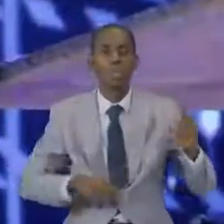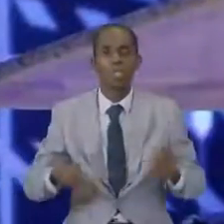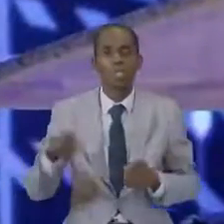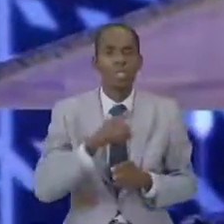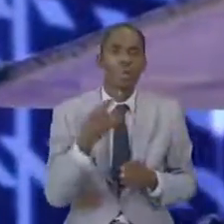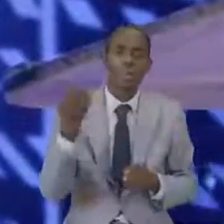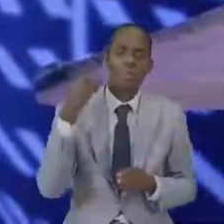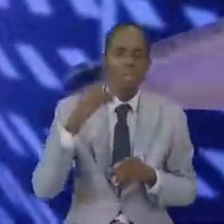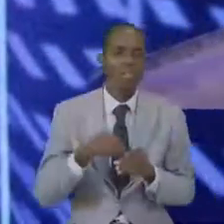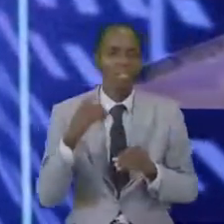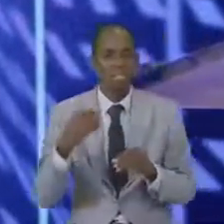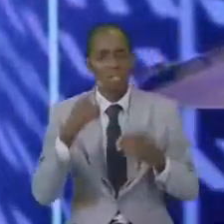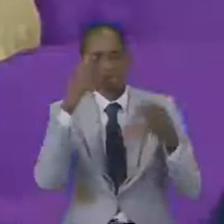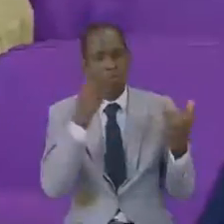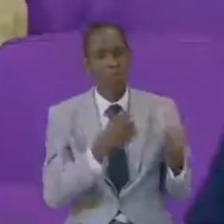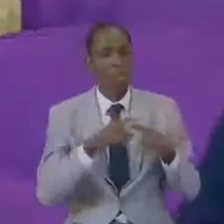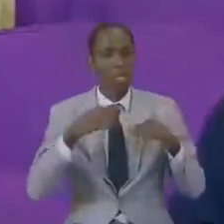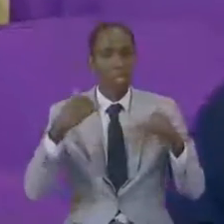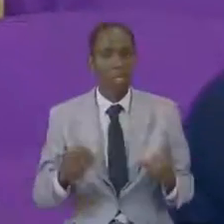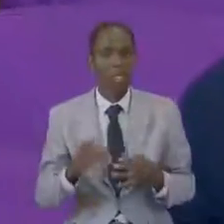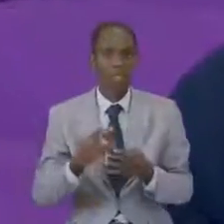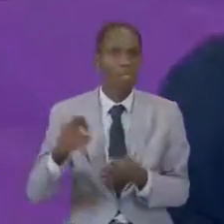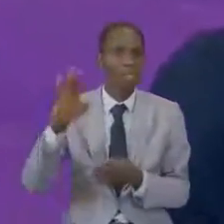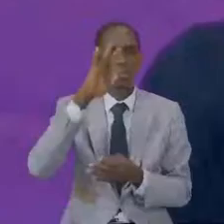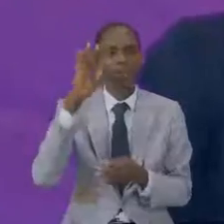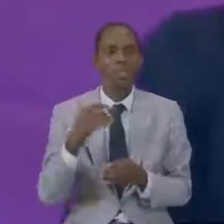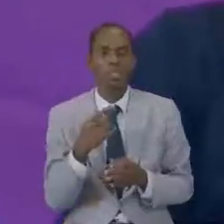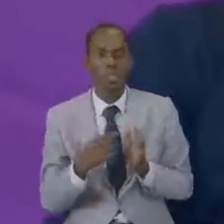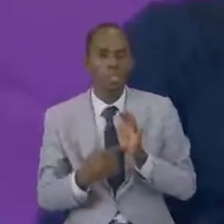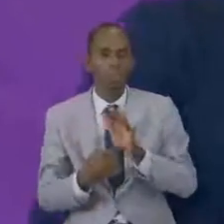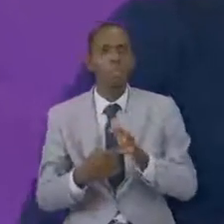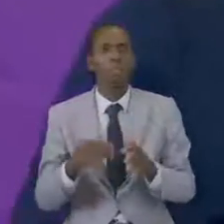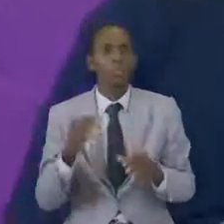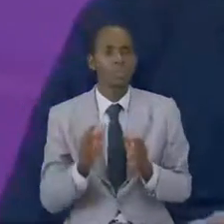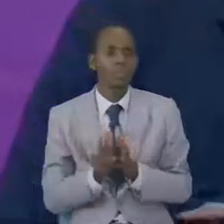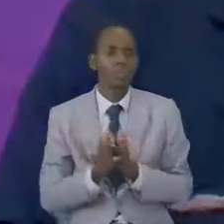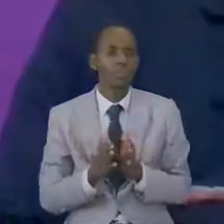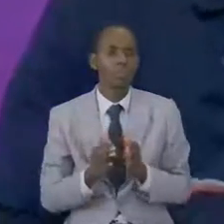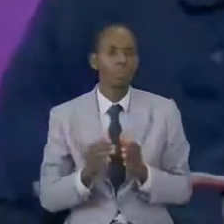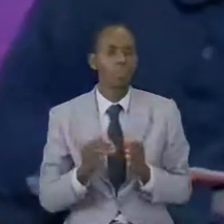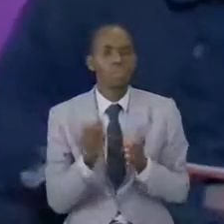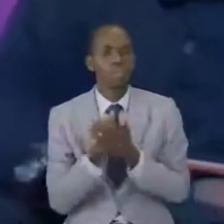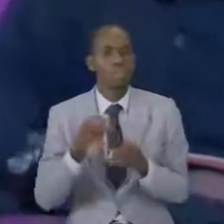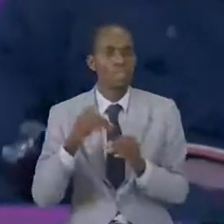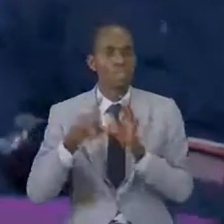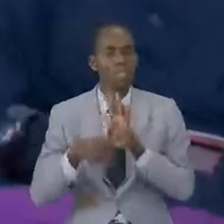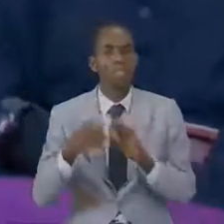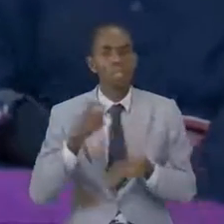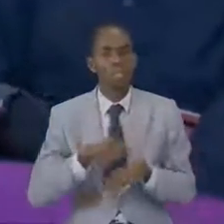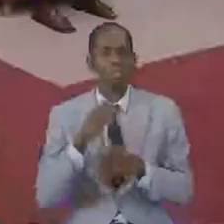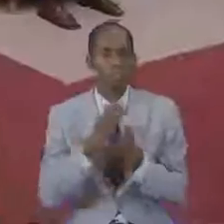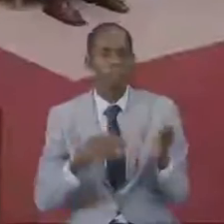mais maintenant l'esprit dit expressément dans les derniers temps quelques heures abandonneront la foi pour